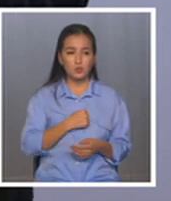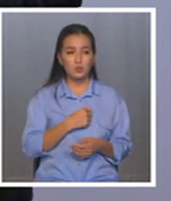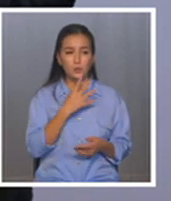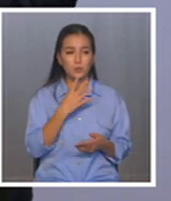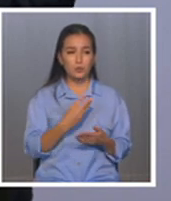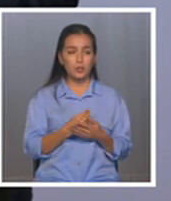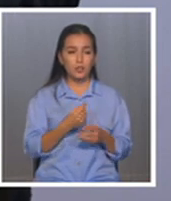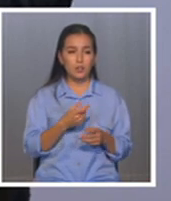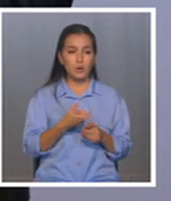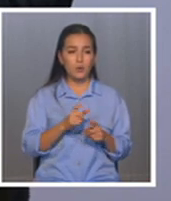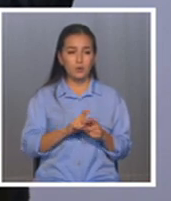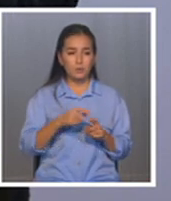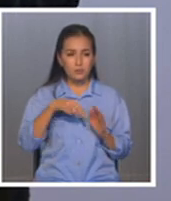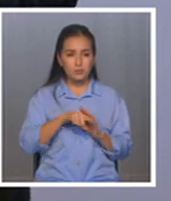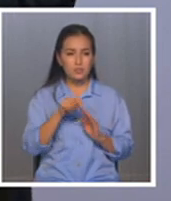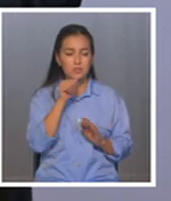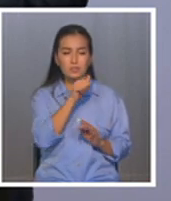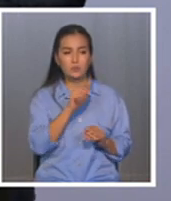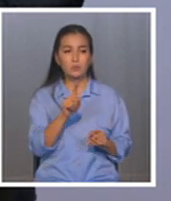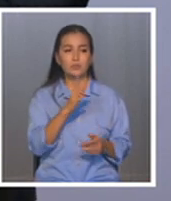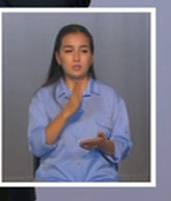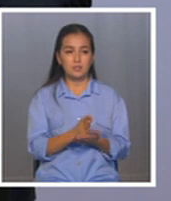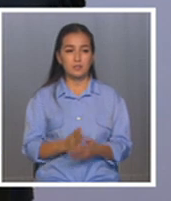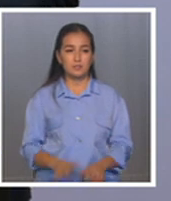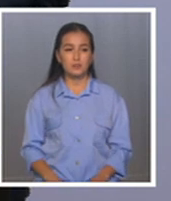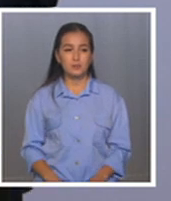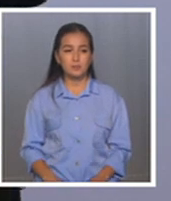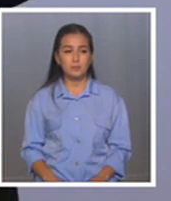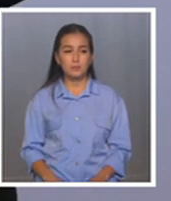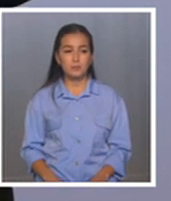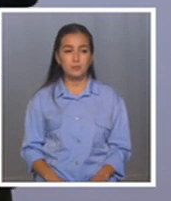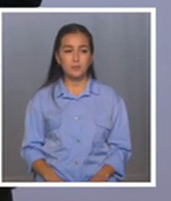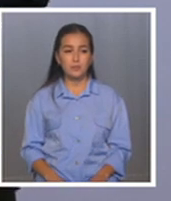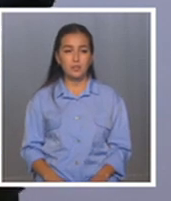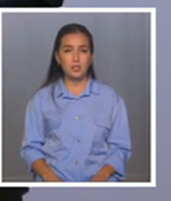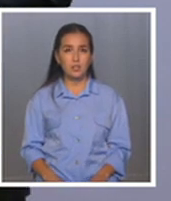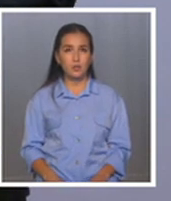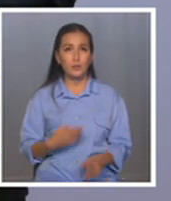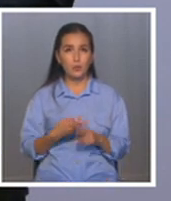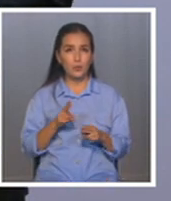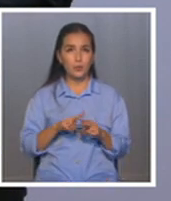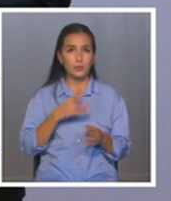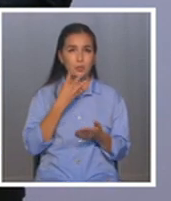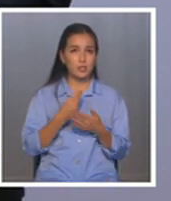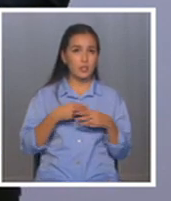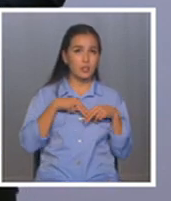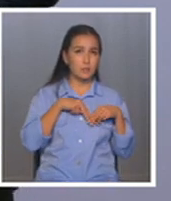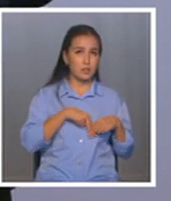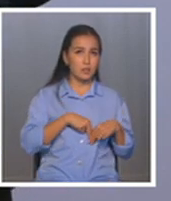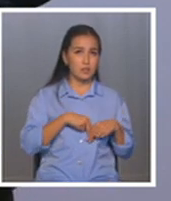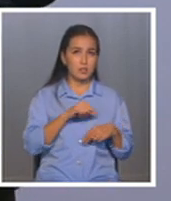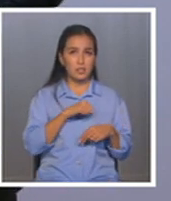бір астары жатқан сияқты. Ал ол өзінің еңбегінде ең